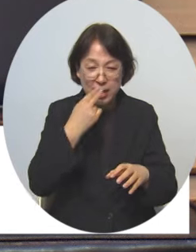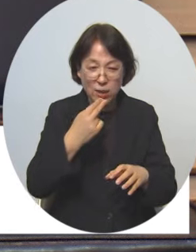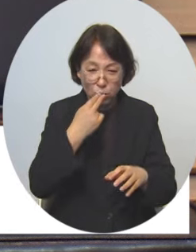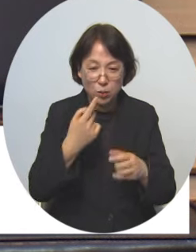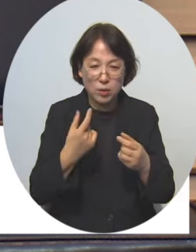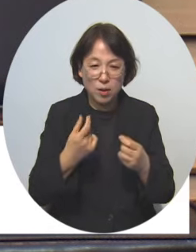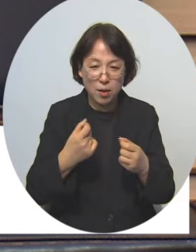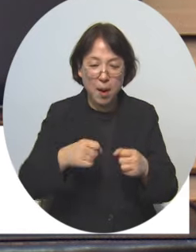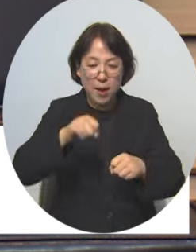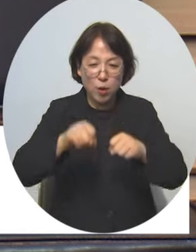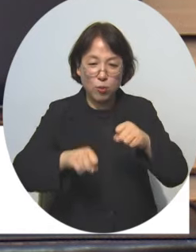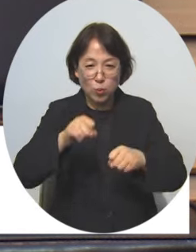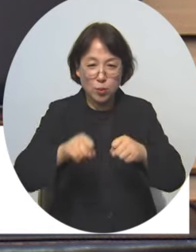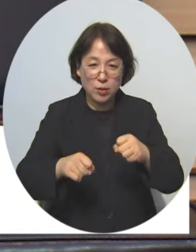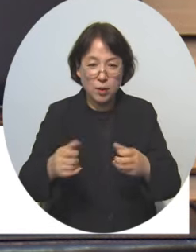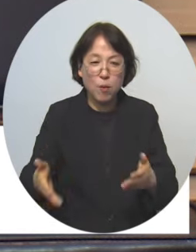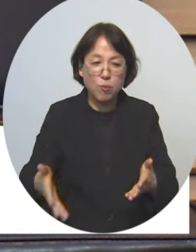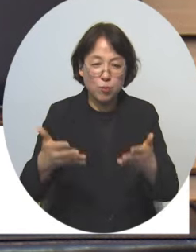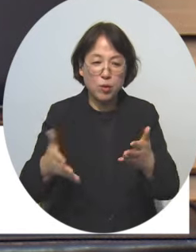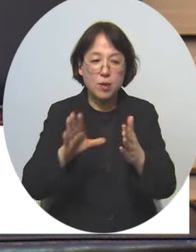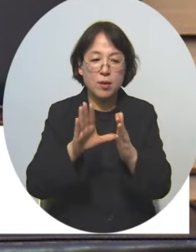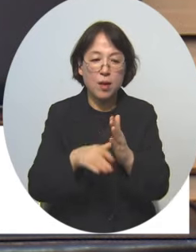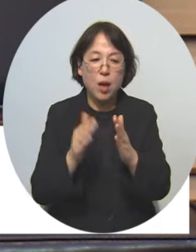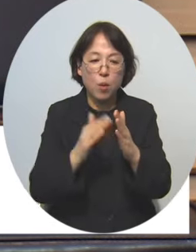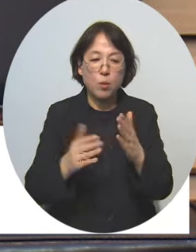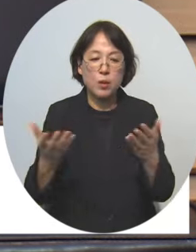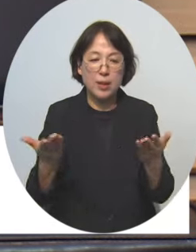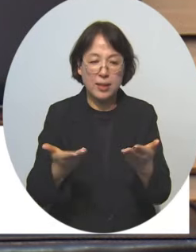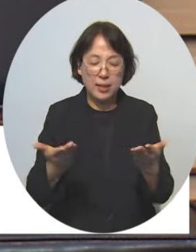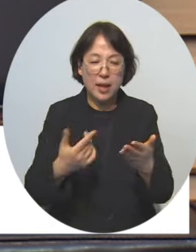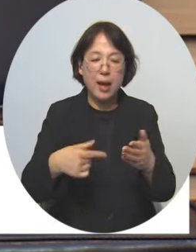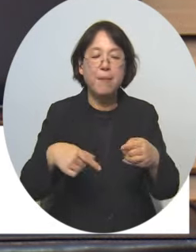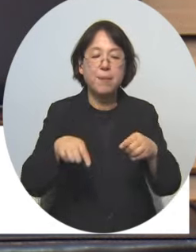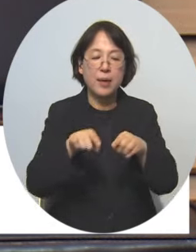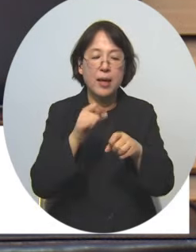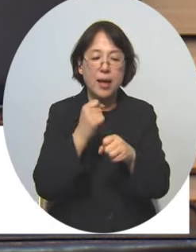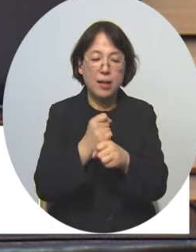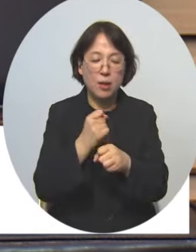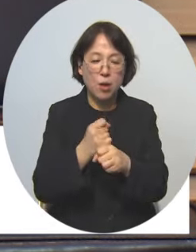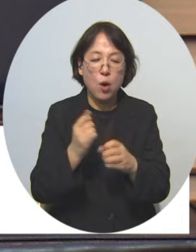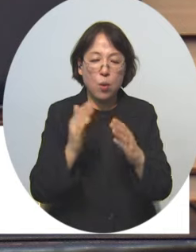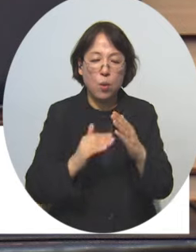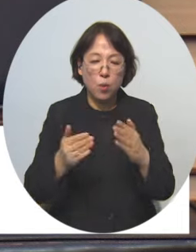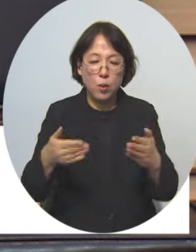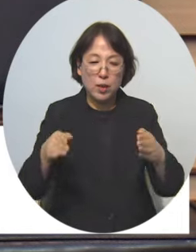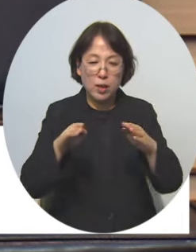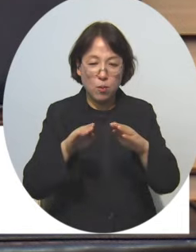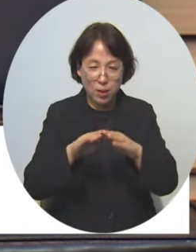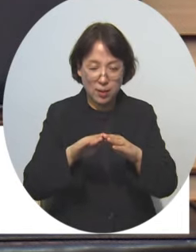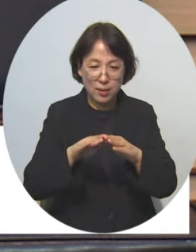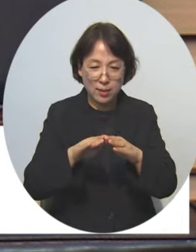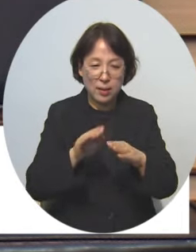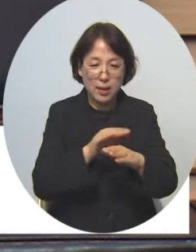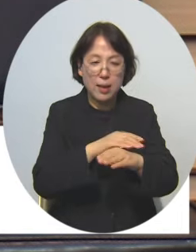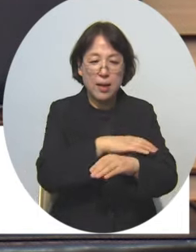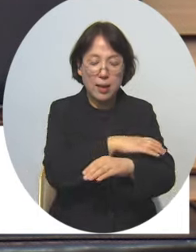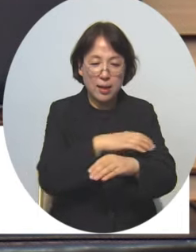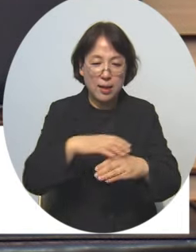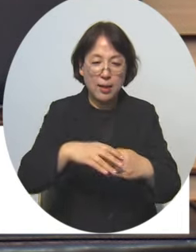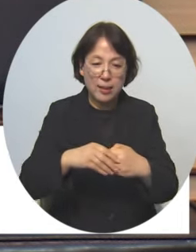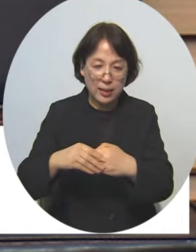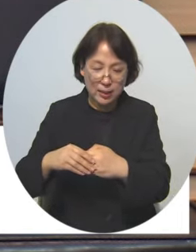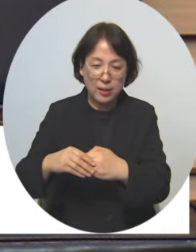산소탱크처럼 역동성을 불어넣을 때 공적인 일을 함께하는 공공기관 본연의 리더십이